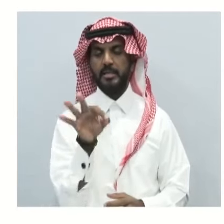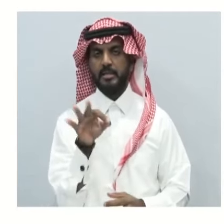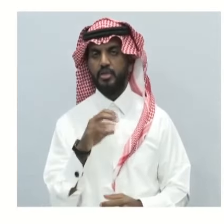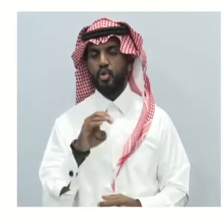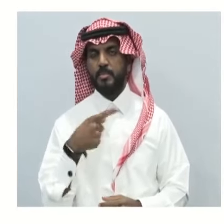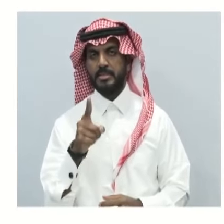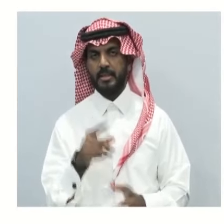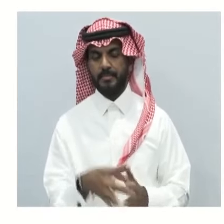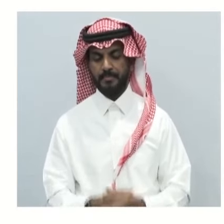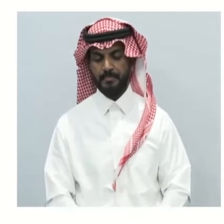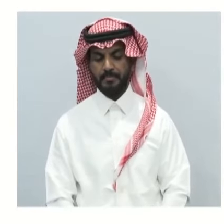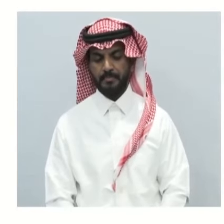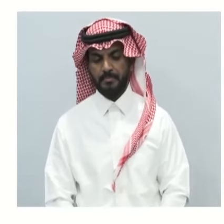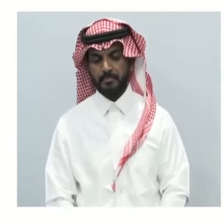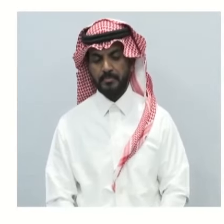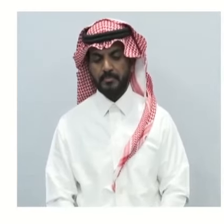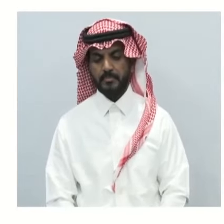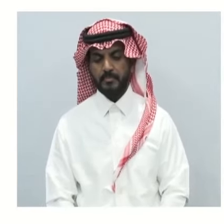الاجابه الصحيحه